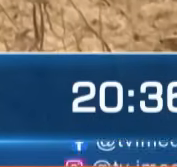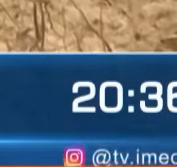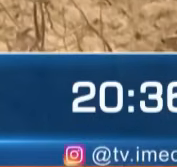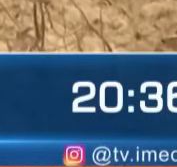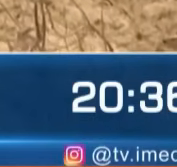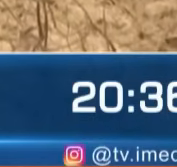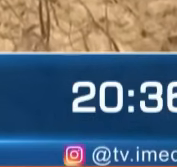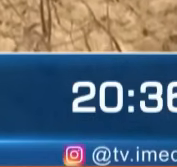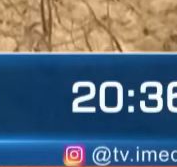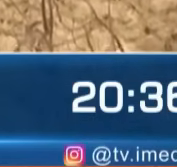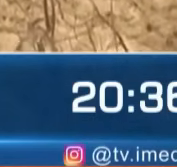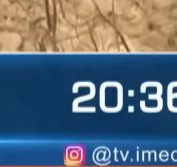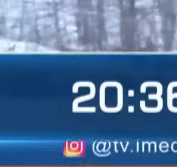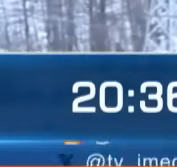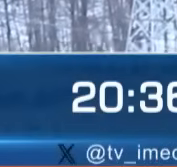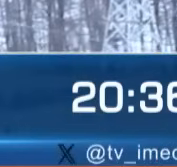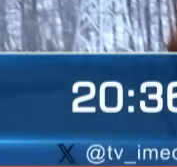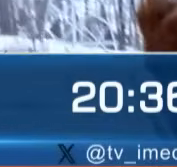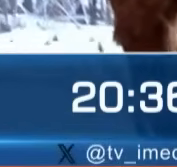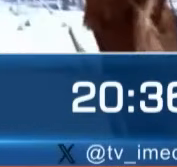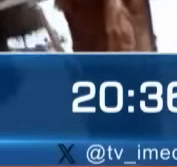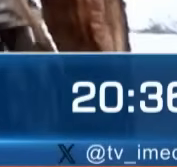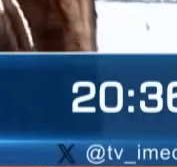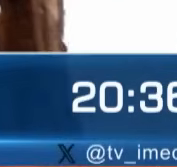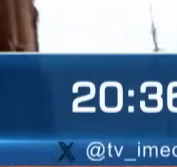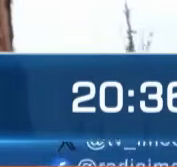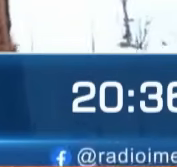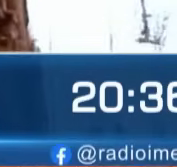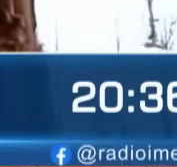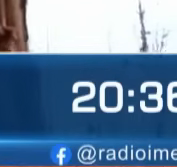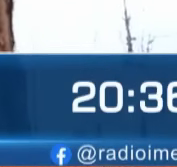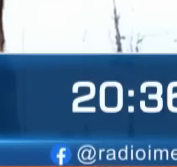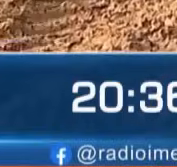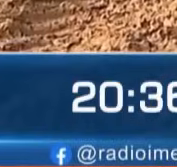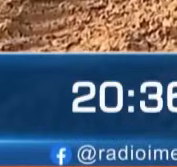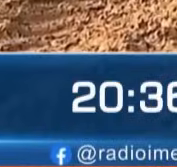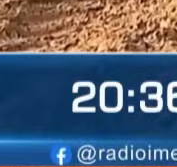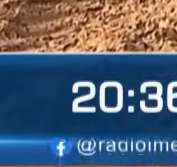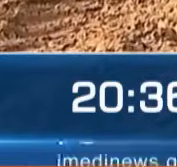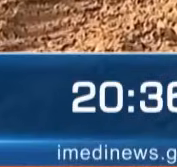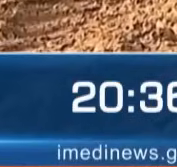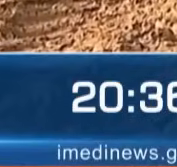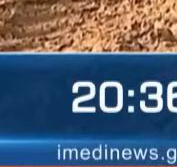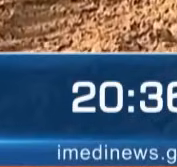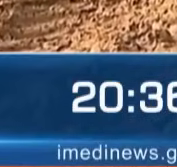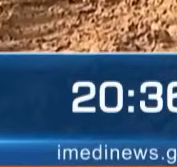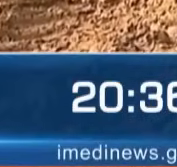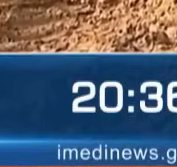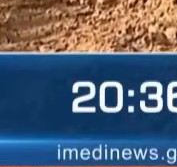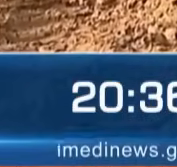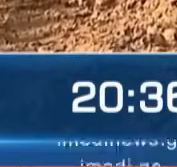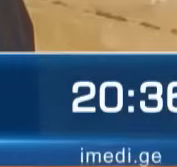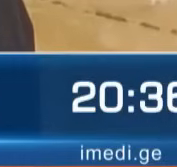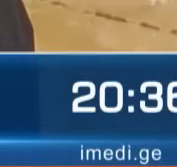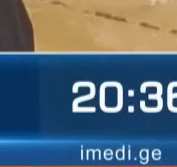sa de șuahevșit, kede și damet skrele adgile bizgatsmen da grzel de ba meris informații tam droistui sopli center tam misas lelixebi, atimi martule